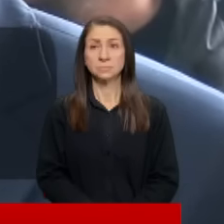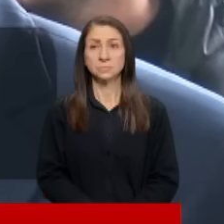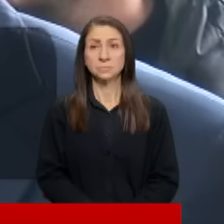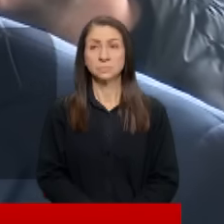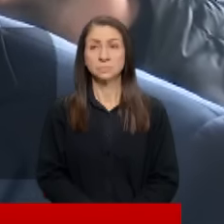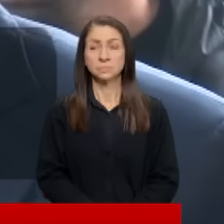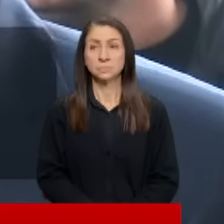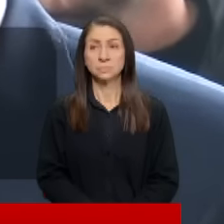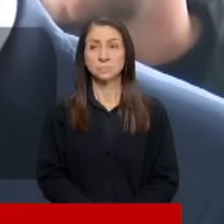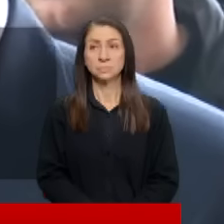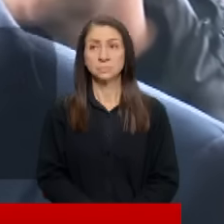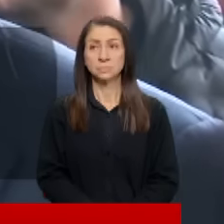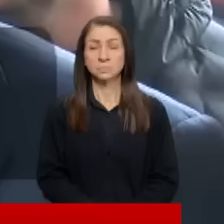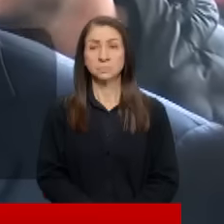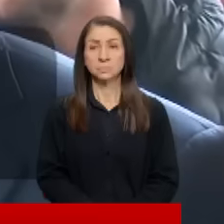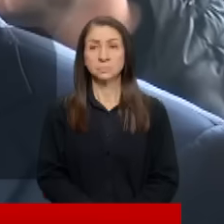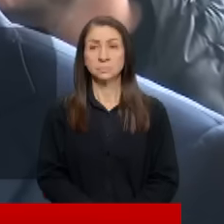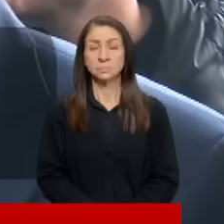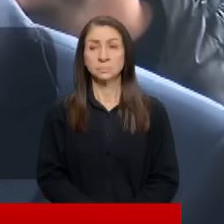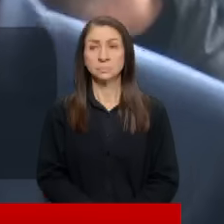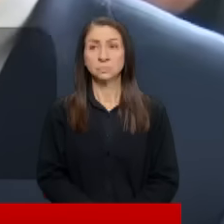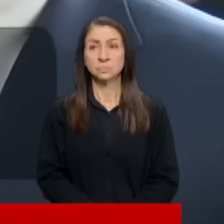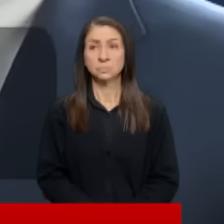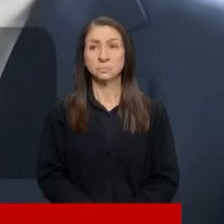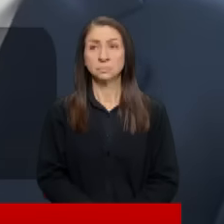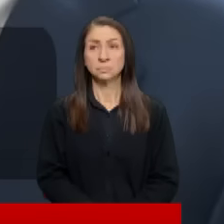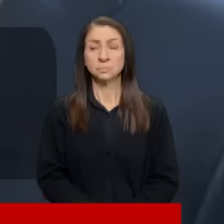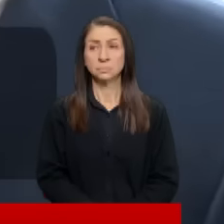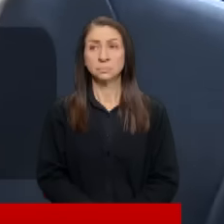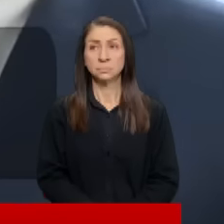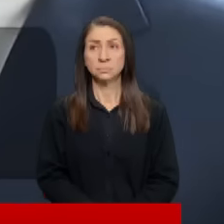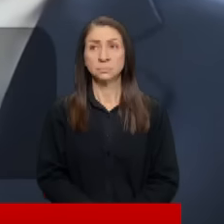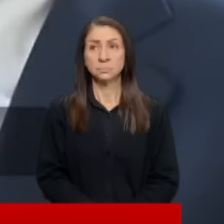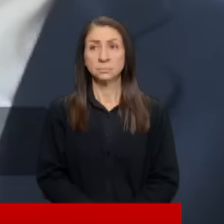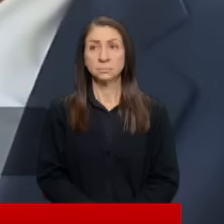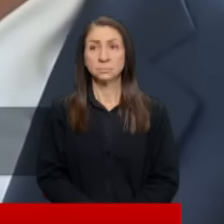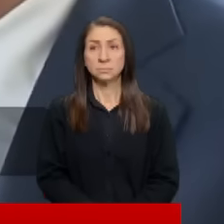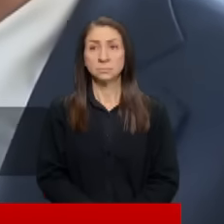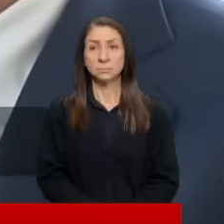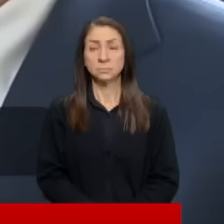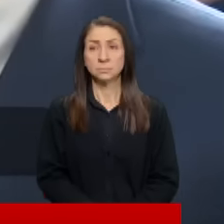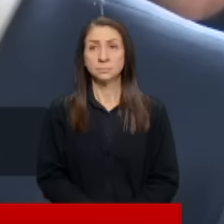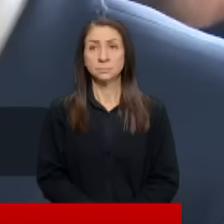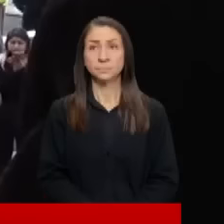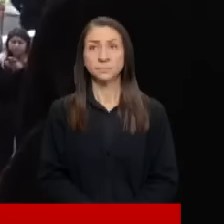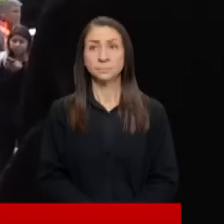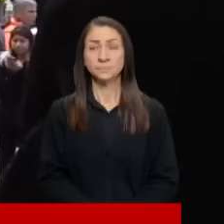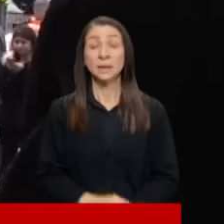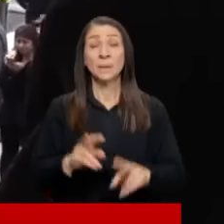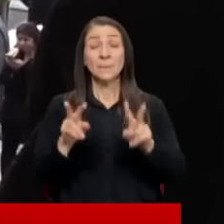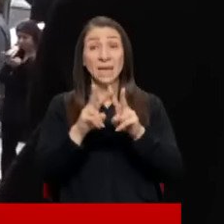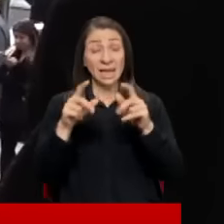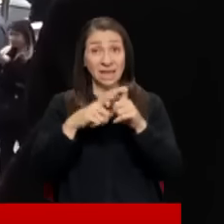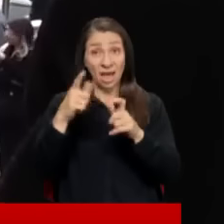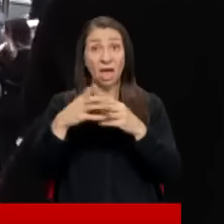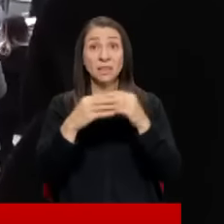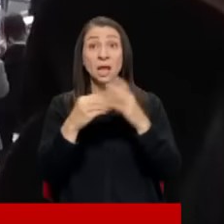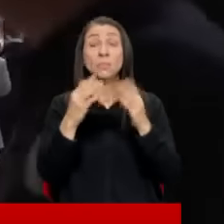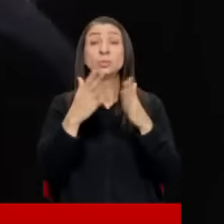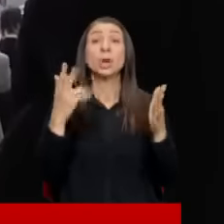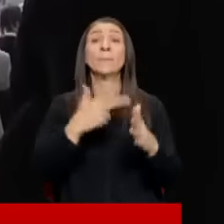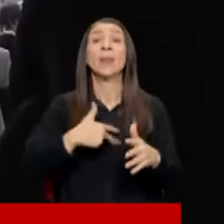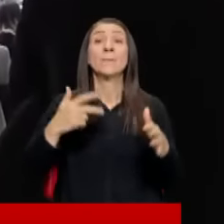Ben karısıyla konuştum. Dedim ki senin işini işe alacağız. Kovma adamı. İşe aldık. Böyle bir şey aklımızın ucundan geçmez. Mikail G, Adana